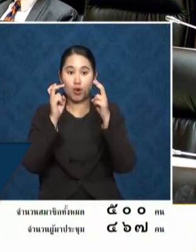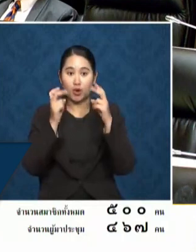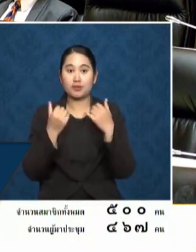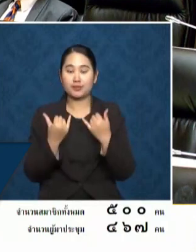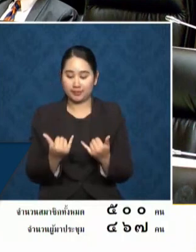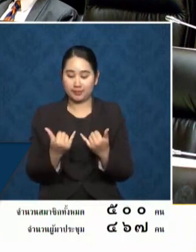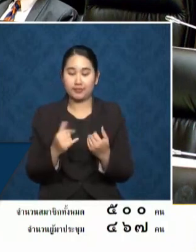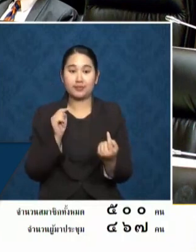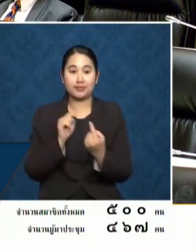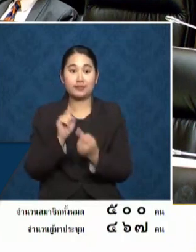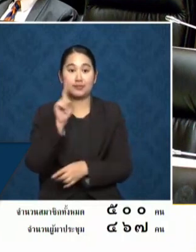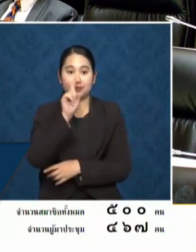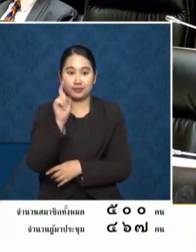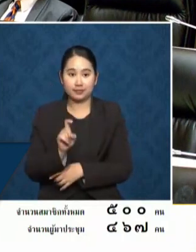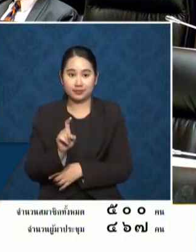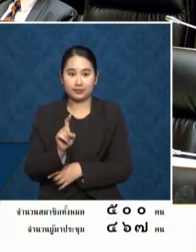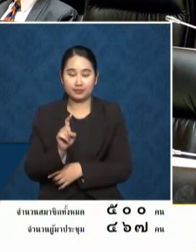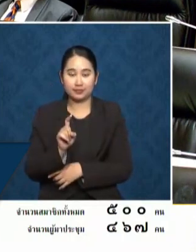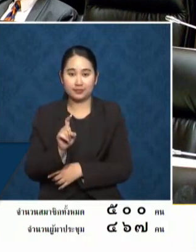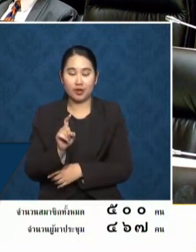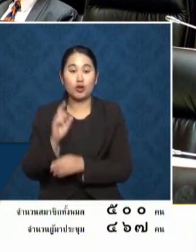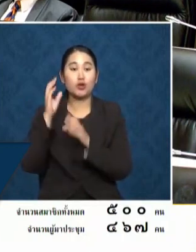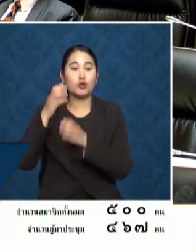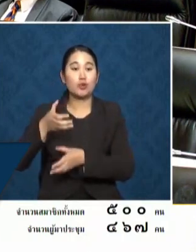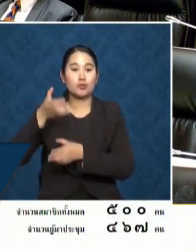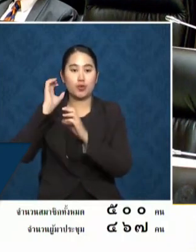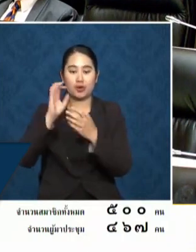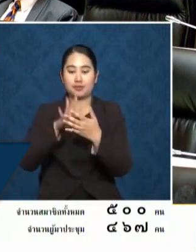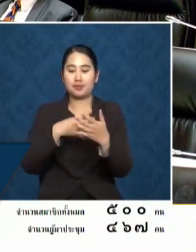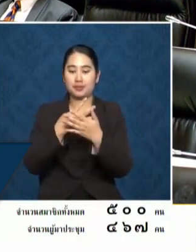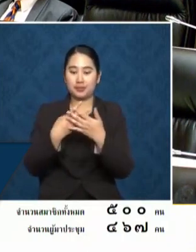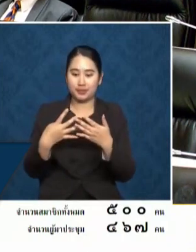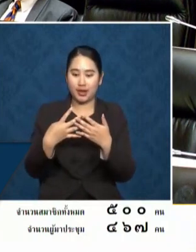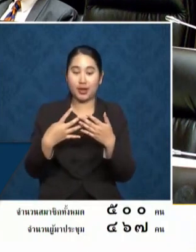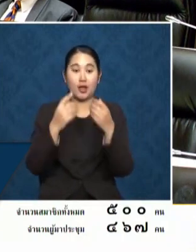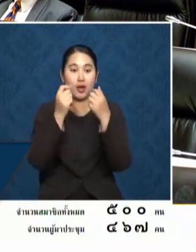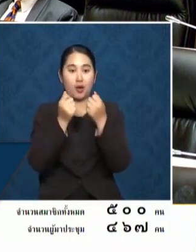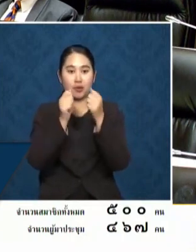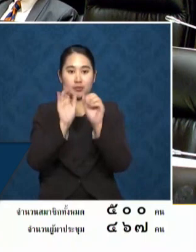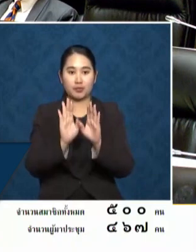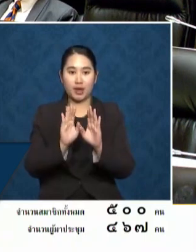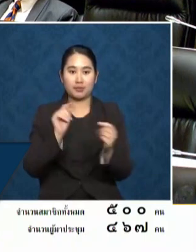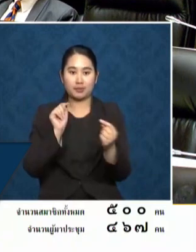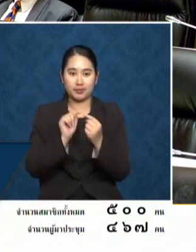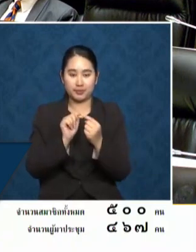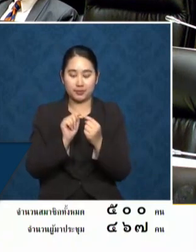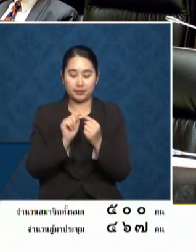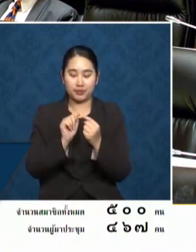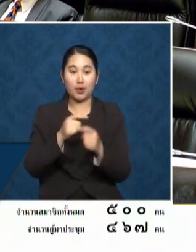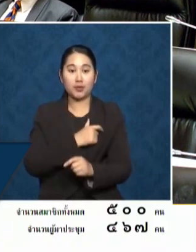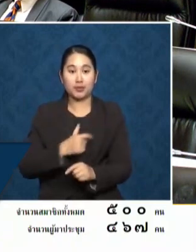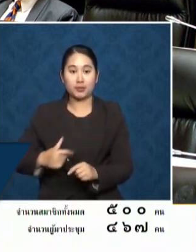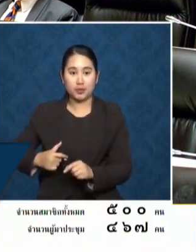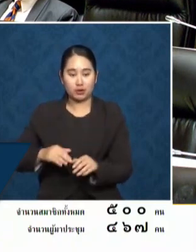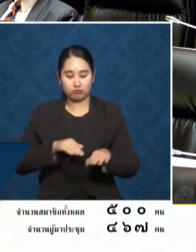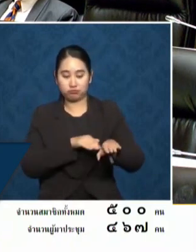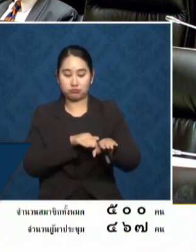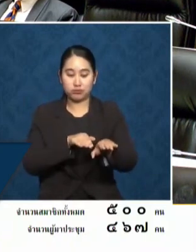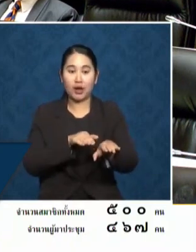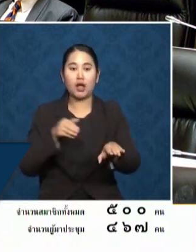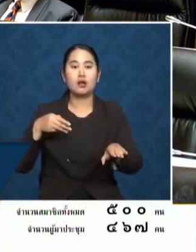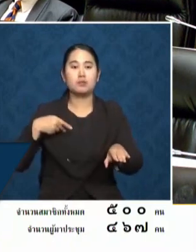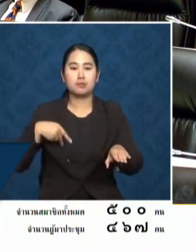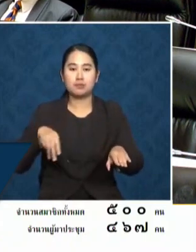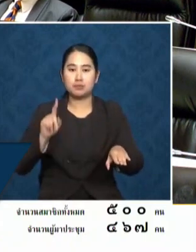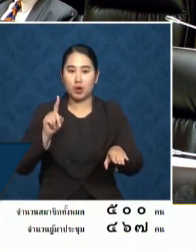นี้คือคำถามที่ว่าเราควรจะทบทวนการออกแบบมาตรการเกี่ยวกับขบวนเสด็จหรือไม่อย่างไรที่จะเป็นประโยชน์ที่